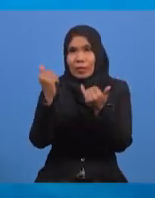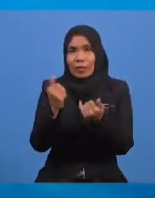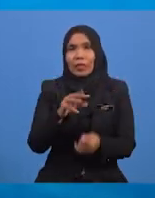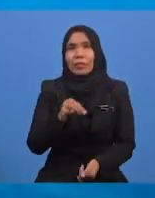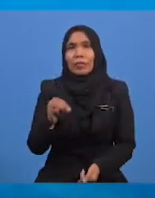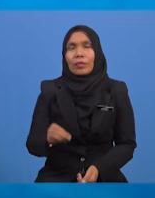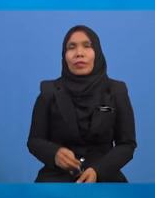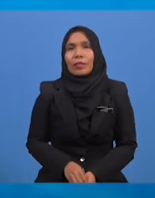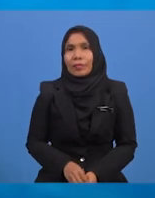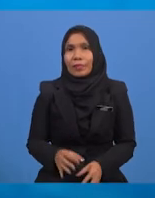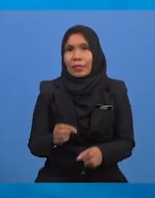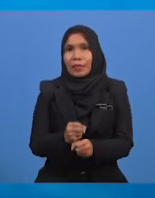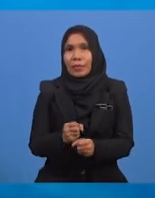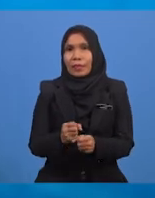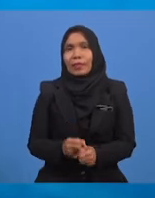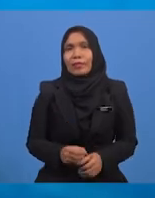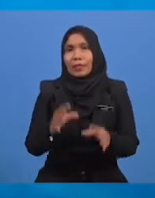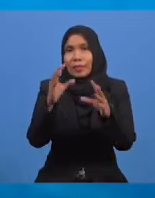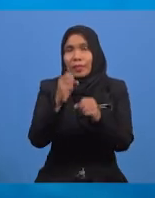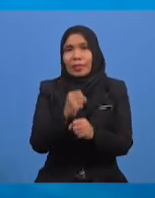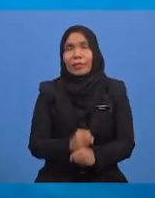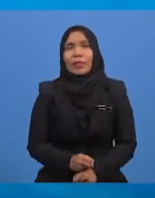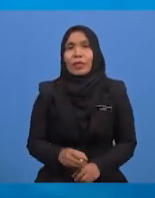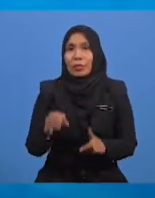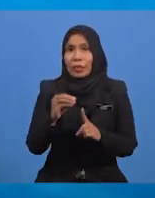rumah dapat mencapai objektif pembelajaran kita